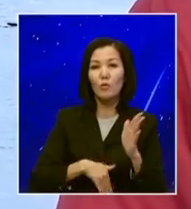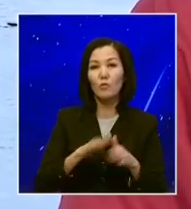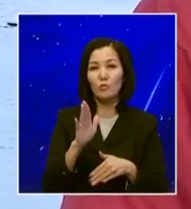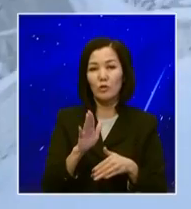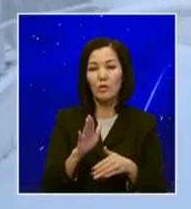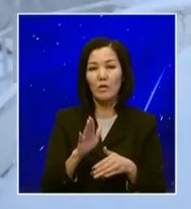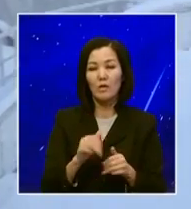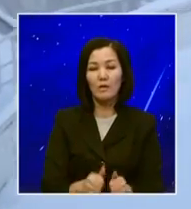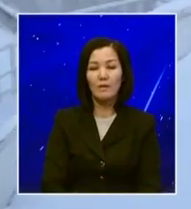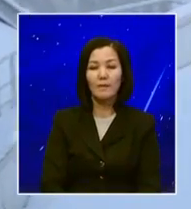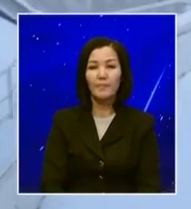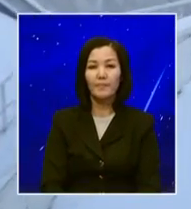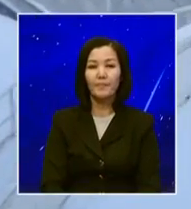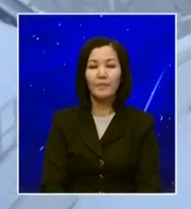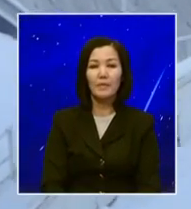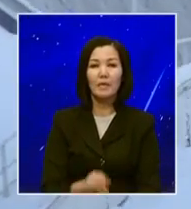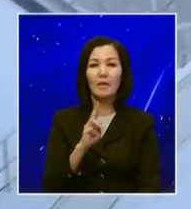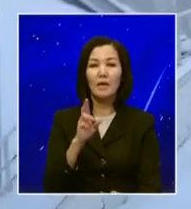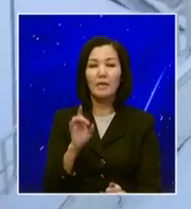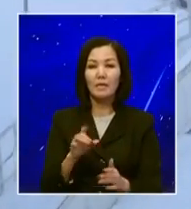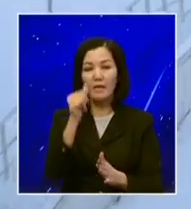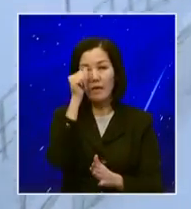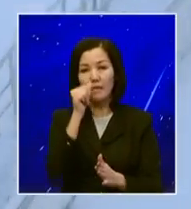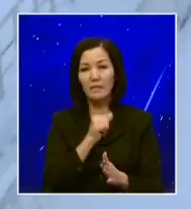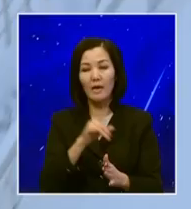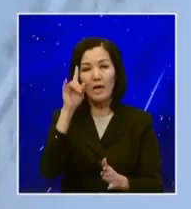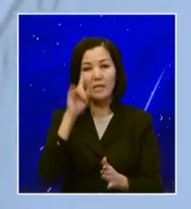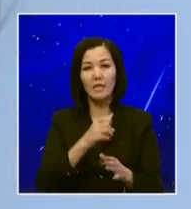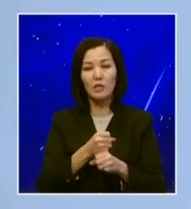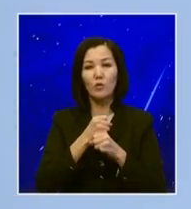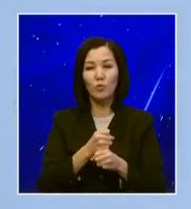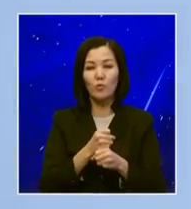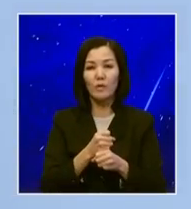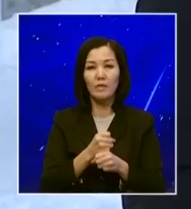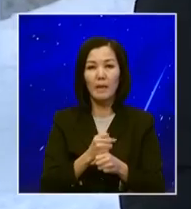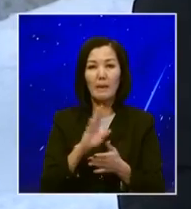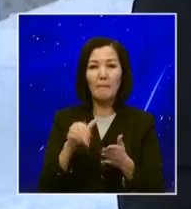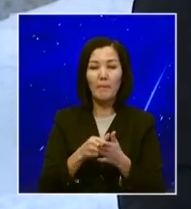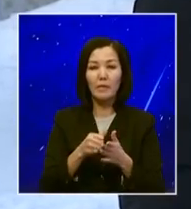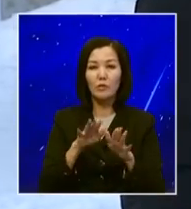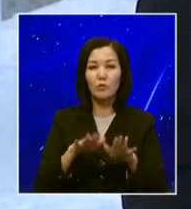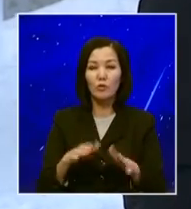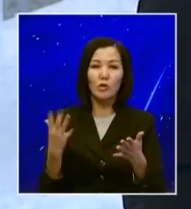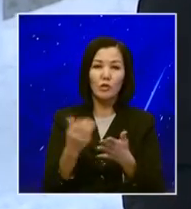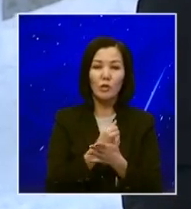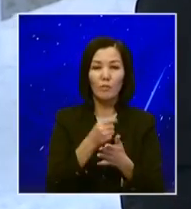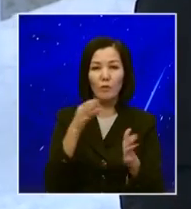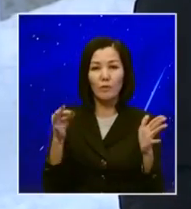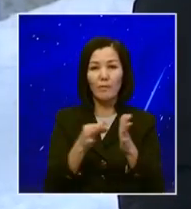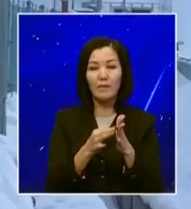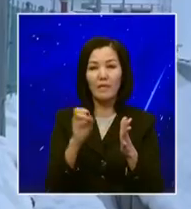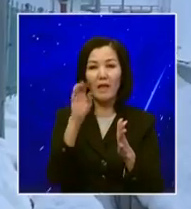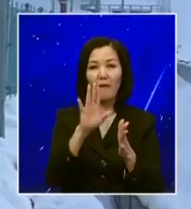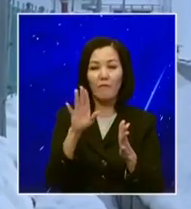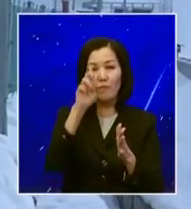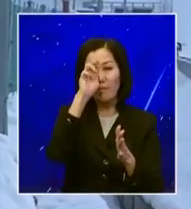өтіп жатыр. Жерлестеріміз қаңтар айында өтетін Қазақстан кубогында командалық есепте бас жүлдені жеңіп алуды мақсат еткен. Артынша Еуропа